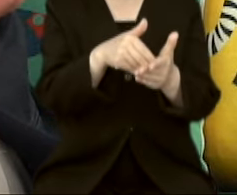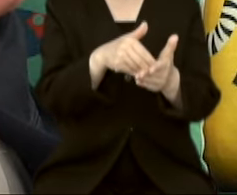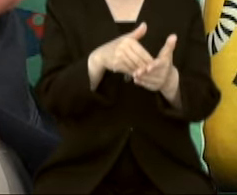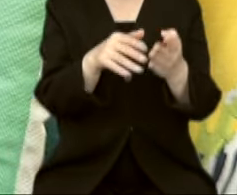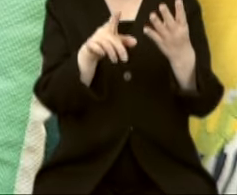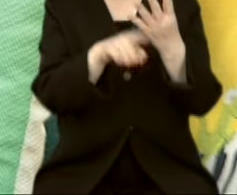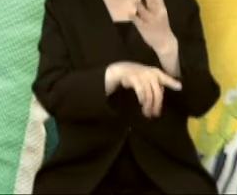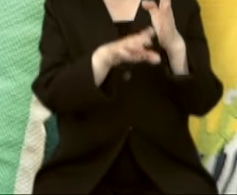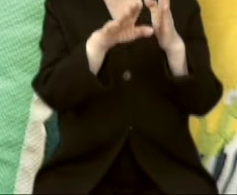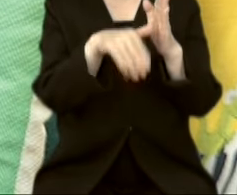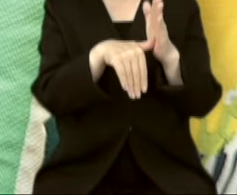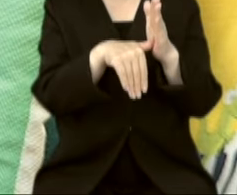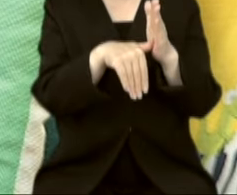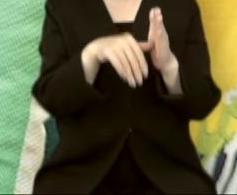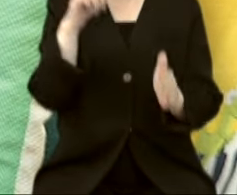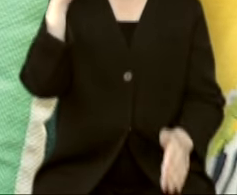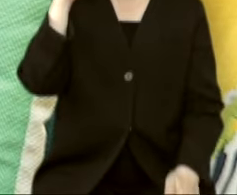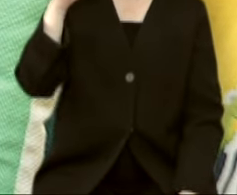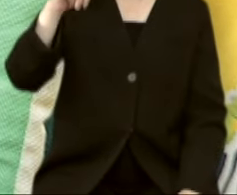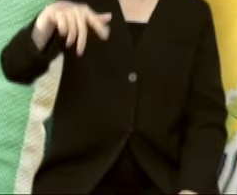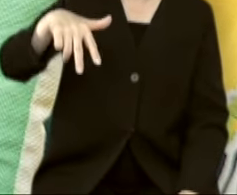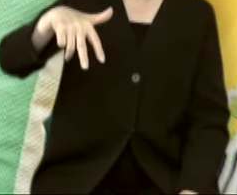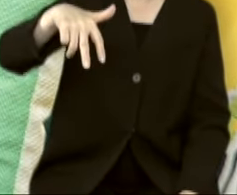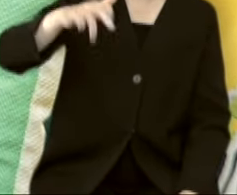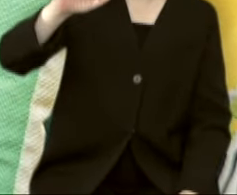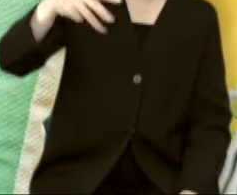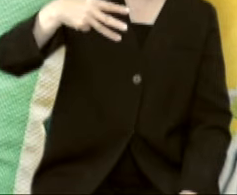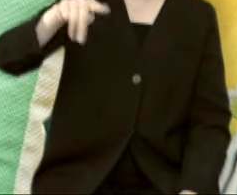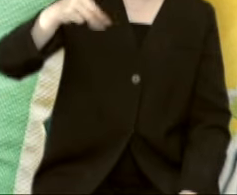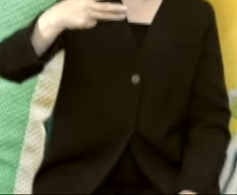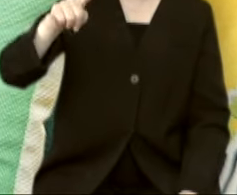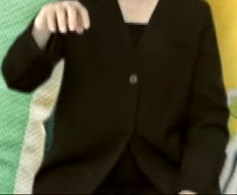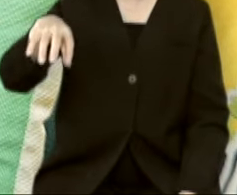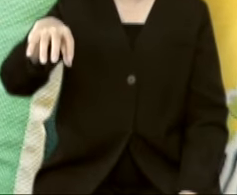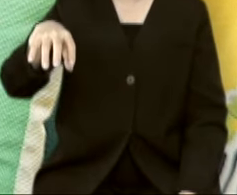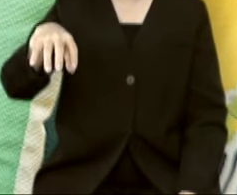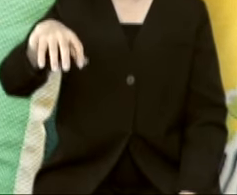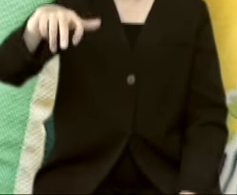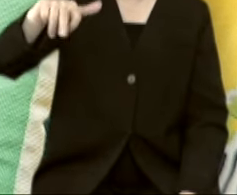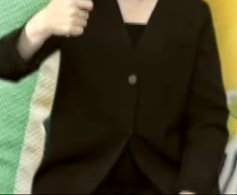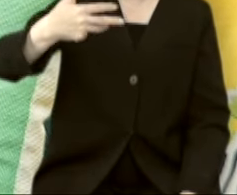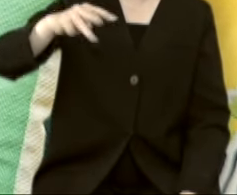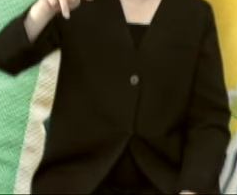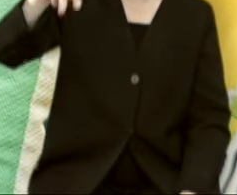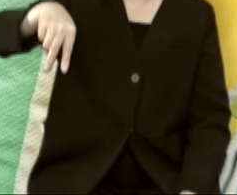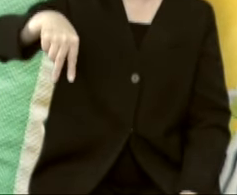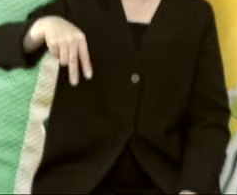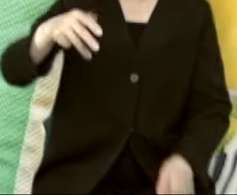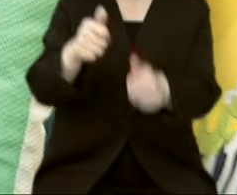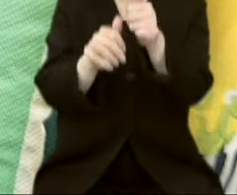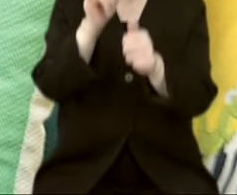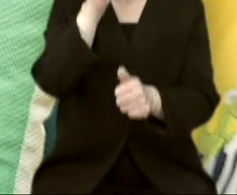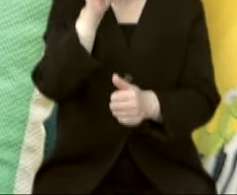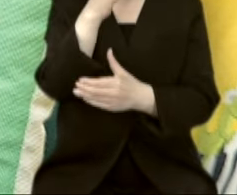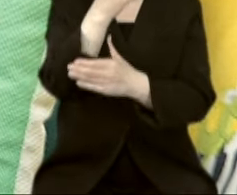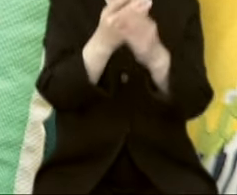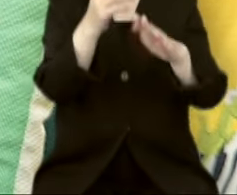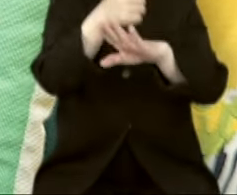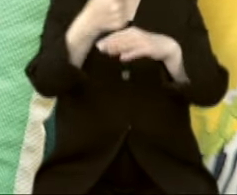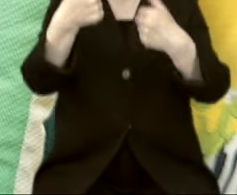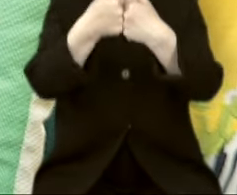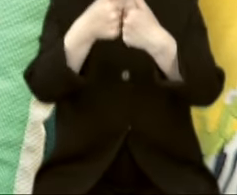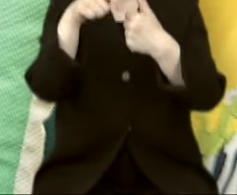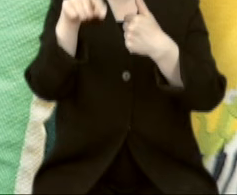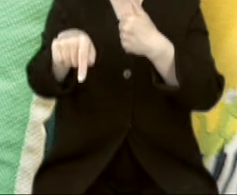달에 그 캘카타 안에 그 크리켓이라고 하는 경기가 있는데 네. 크리켓 월드컵